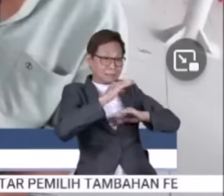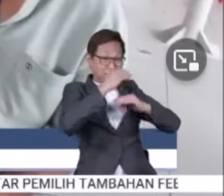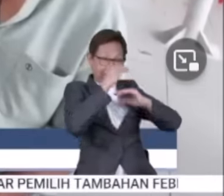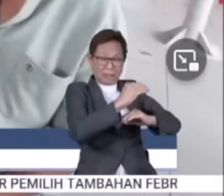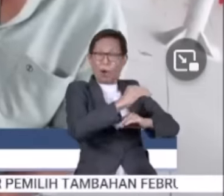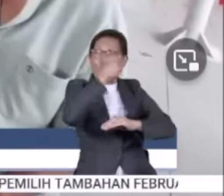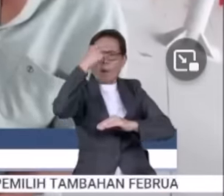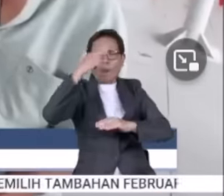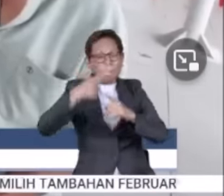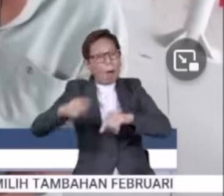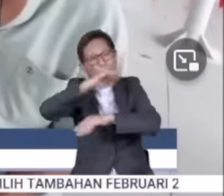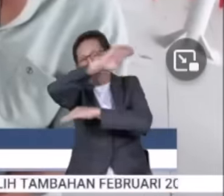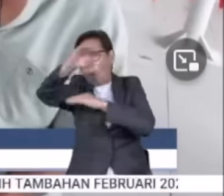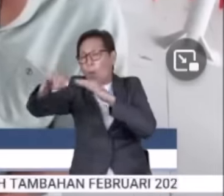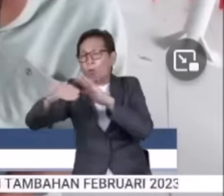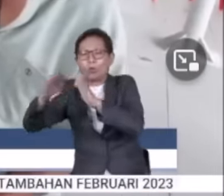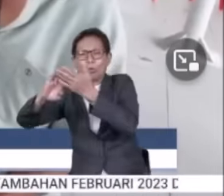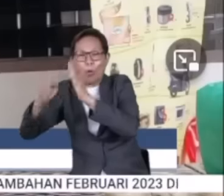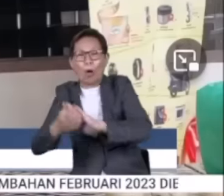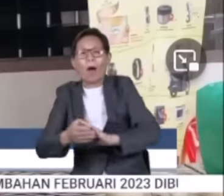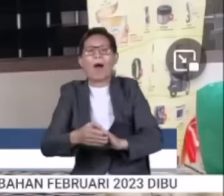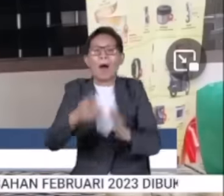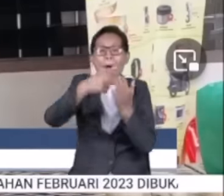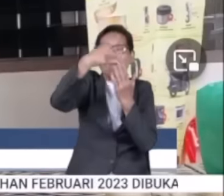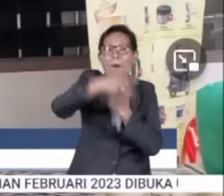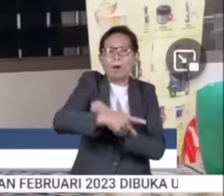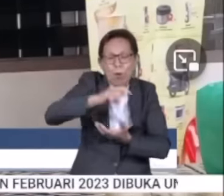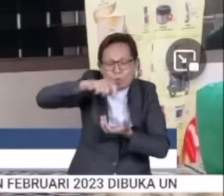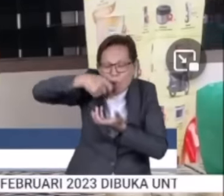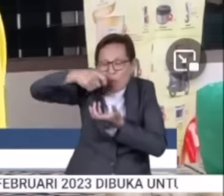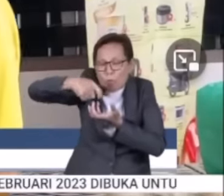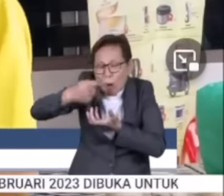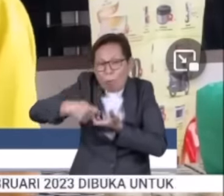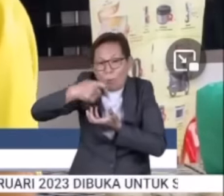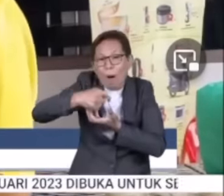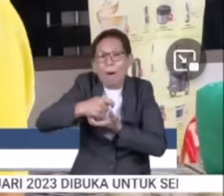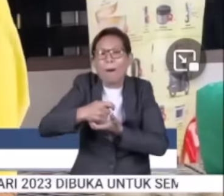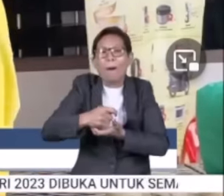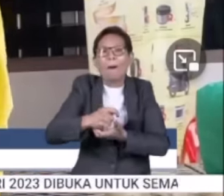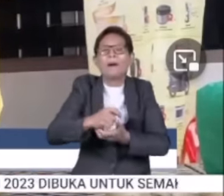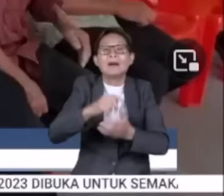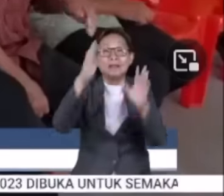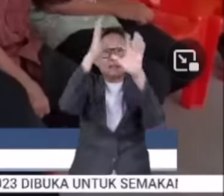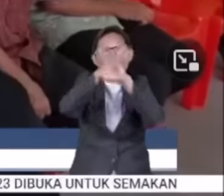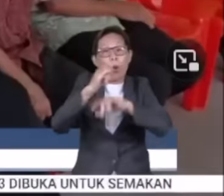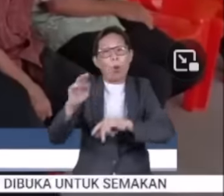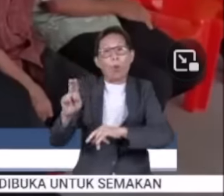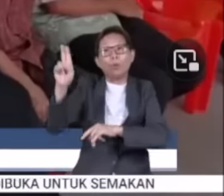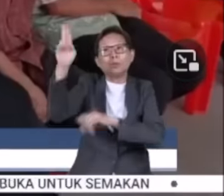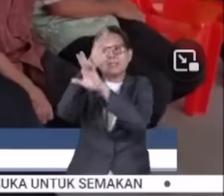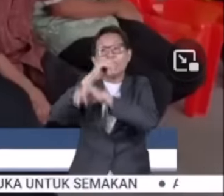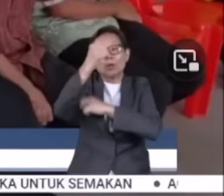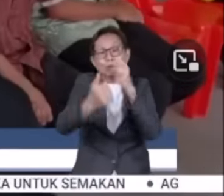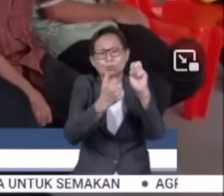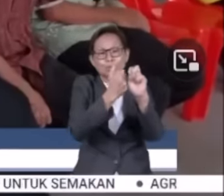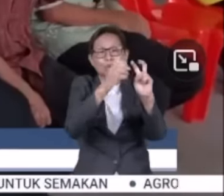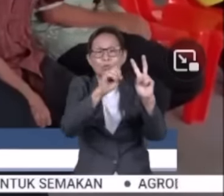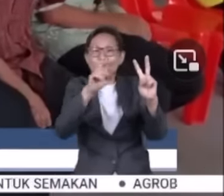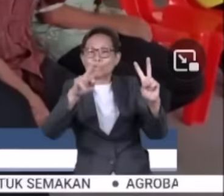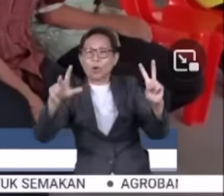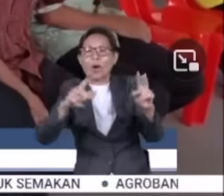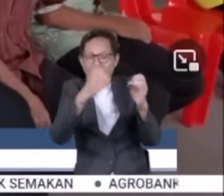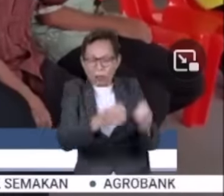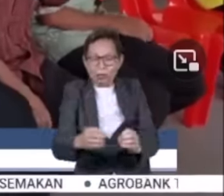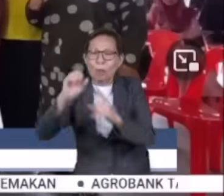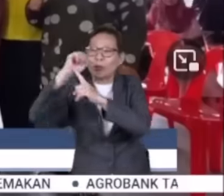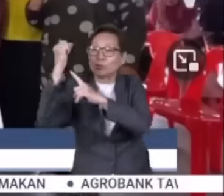masyarakat. Beliau berkata demikian dalam program bubur lambuk dan sumbangsih Ramadan Media Sarawak Peringkat Utara Sarawak 2023, Anjuran